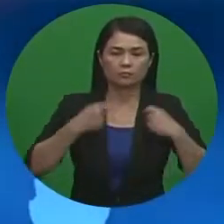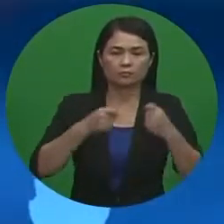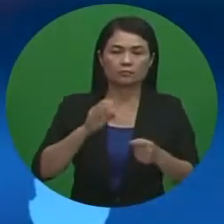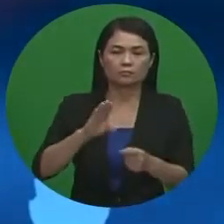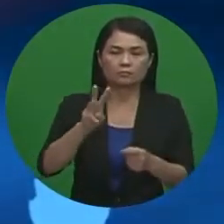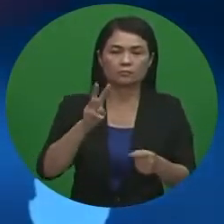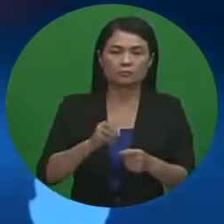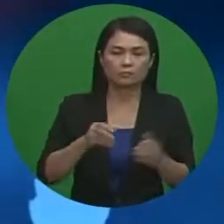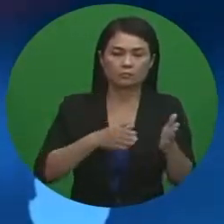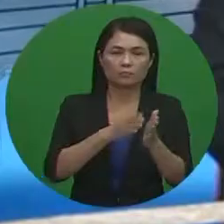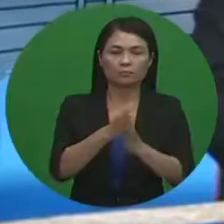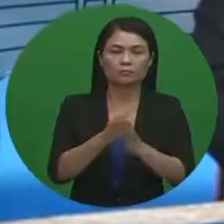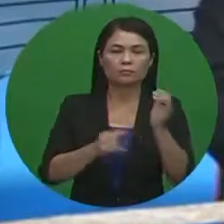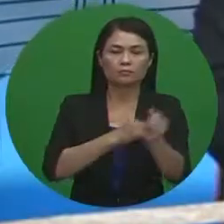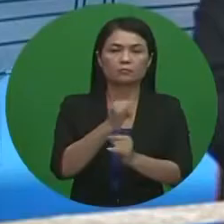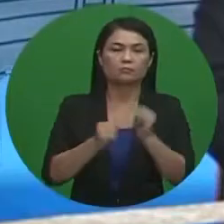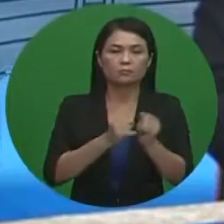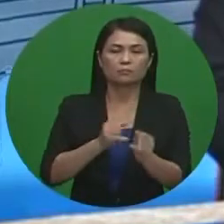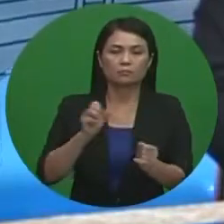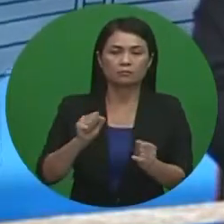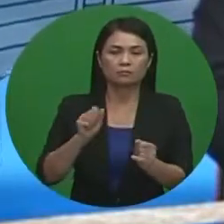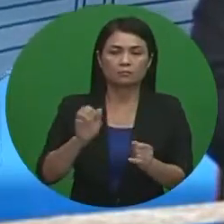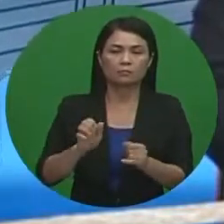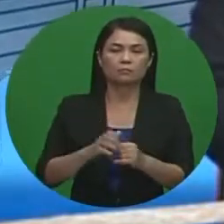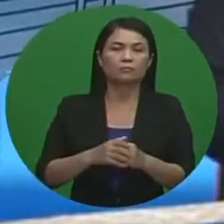ណានៅច្រកព្រំដែនអន្តរជាតិប្រចា